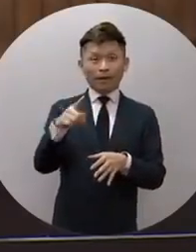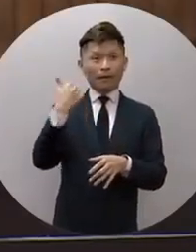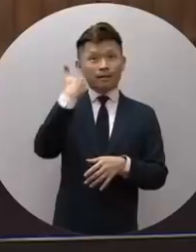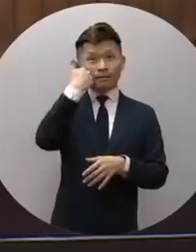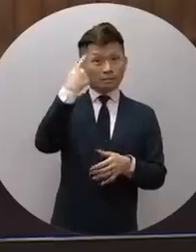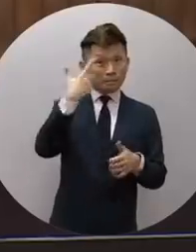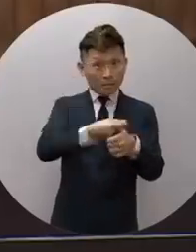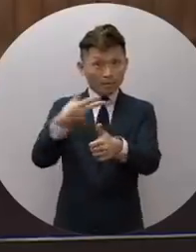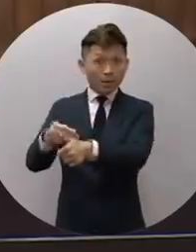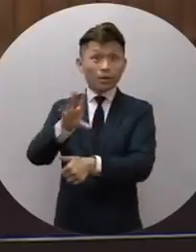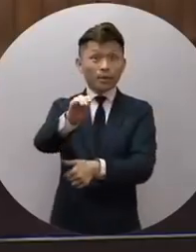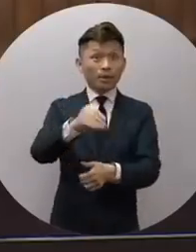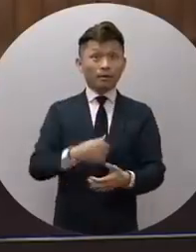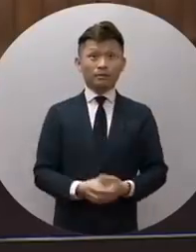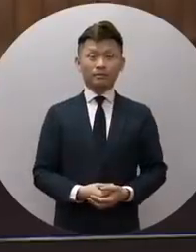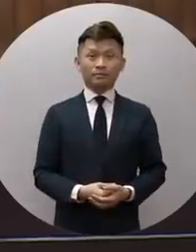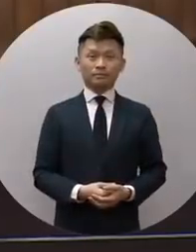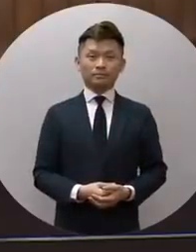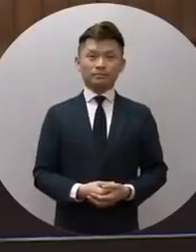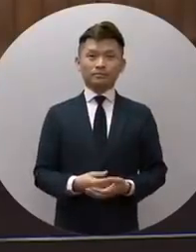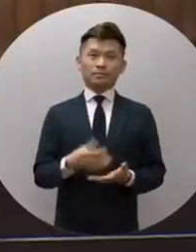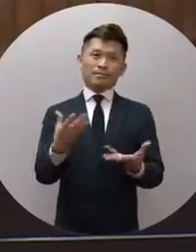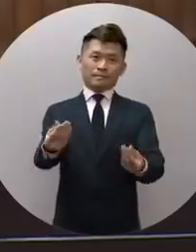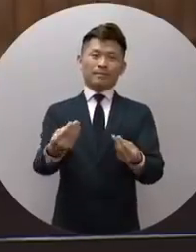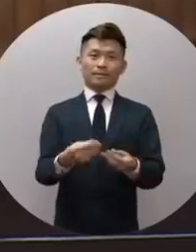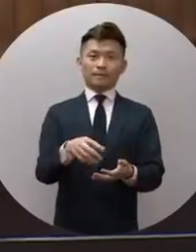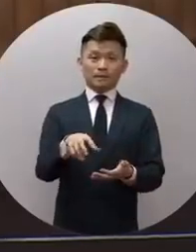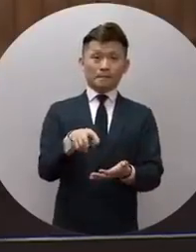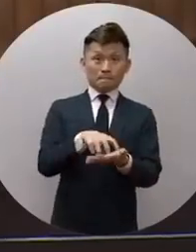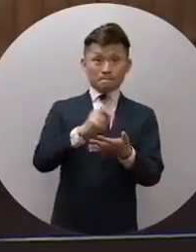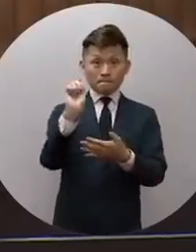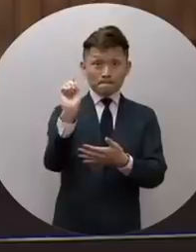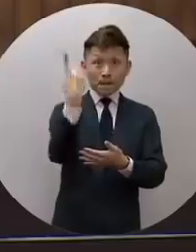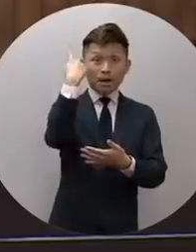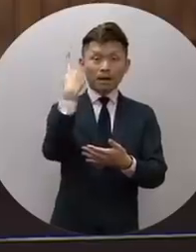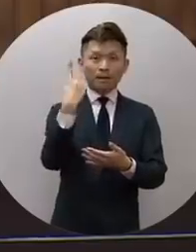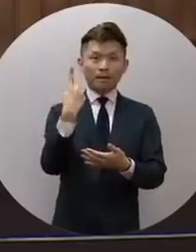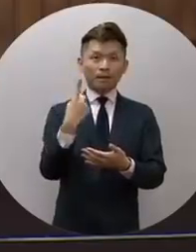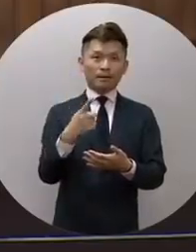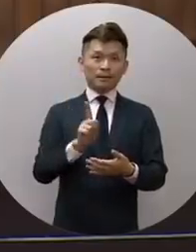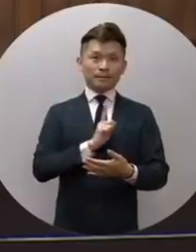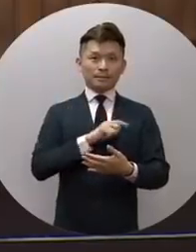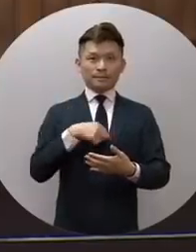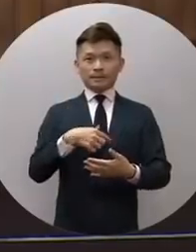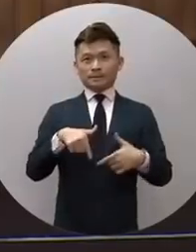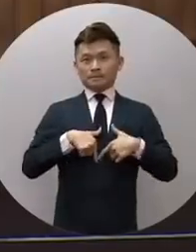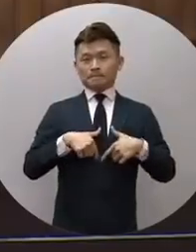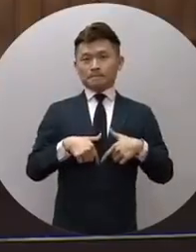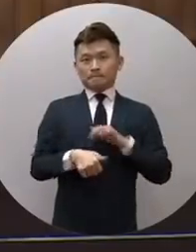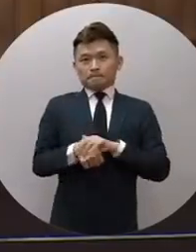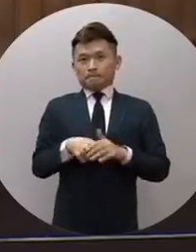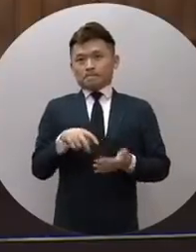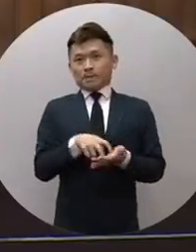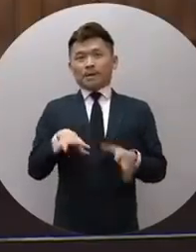了呢？这些都证实了最大的恐惧，就是恐惧本身。金平看